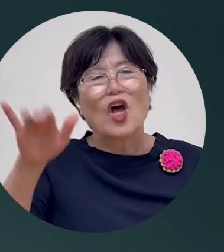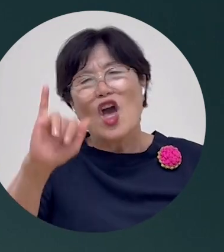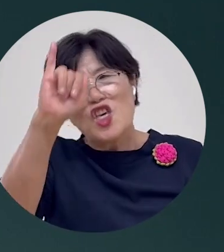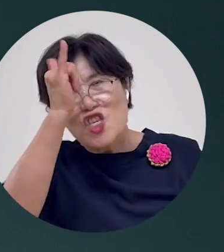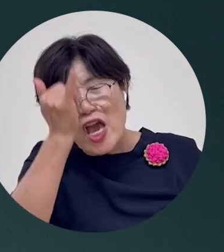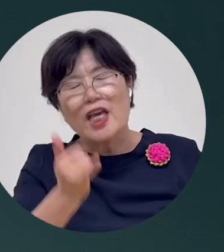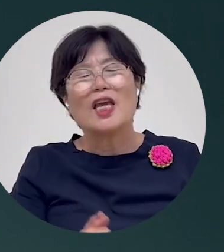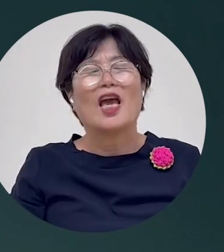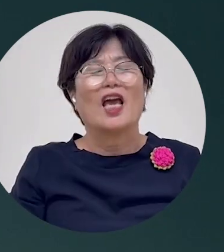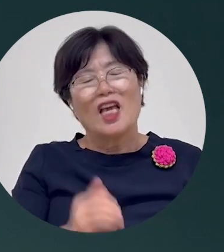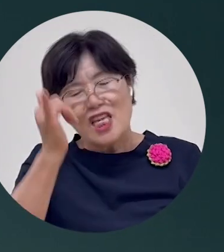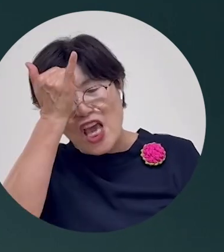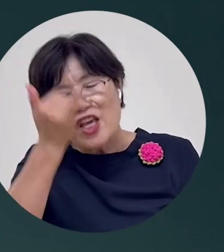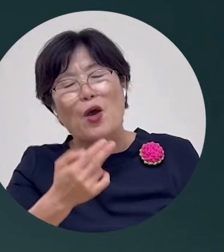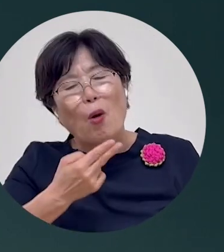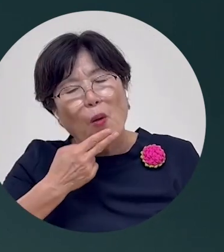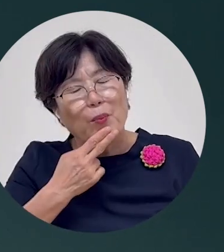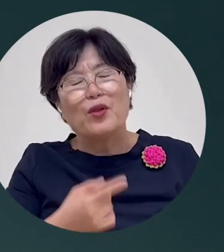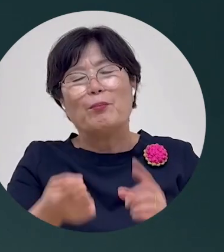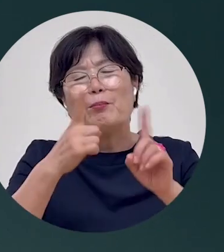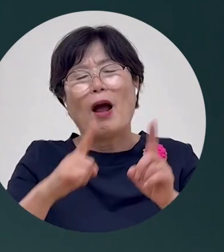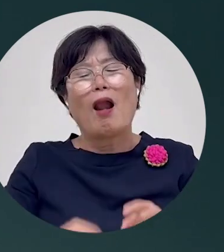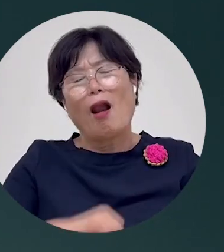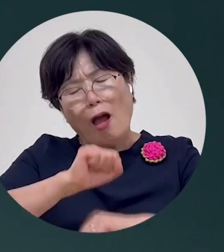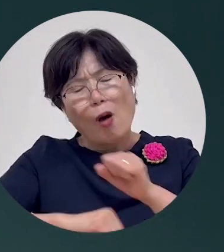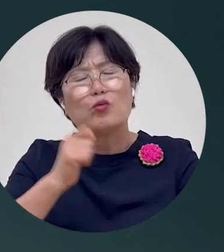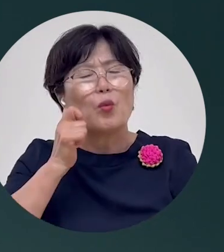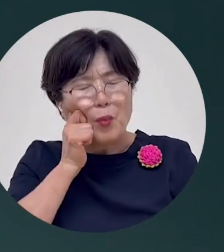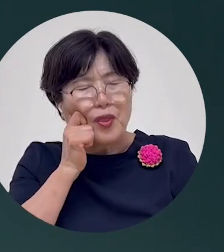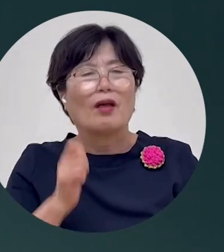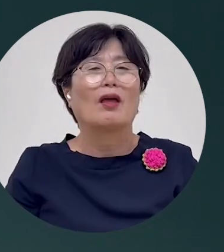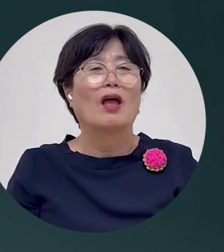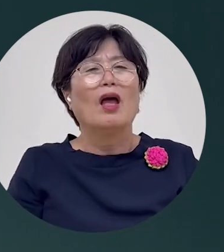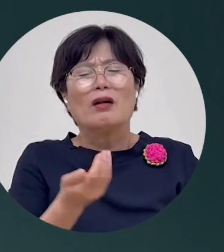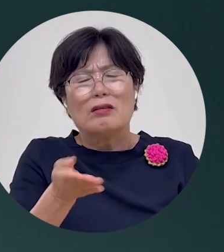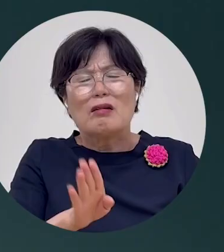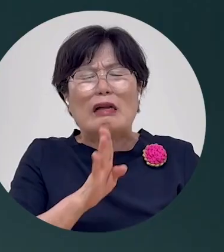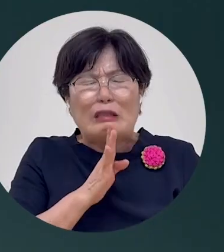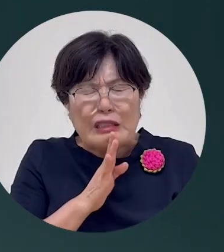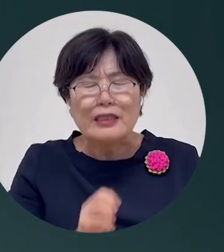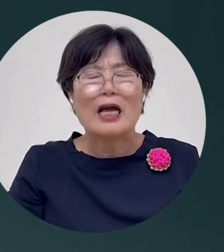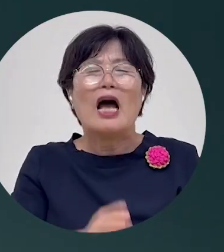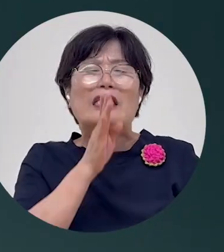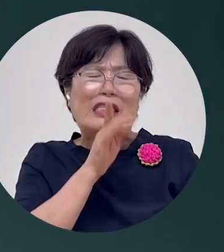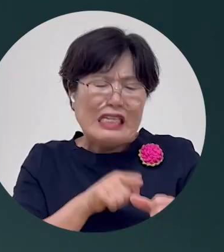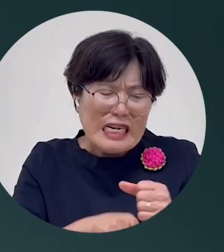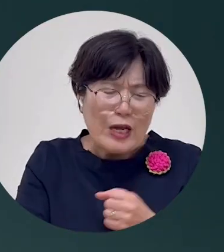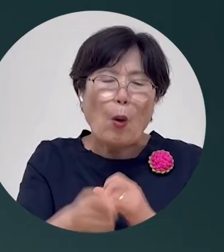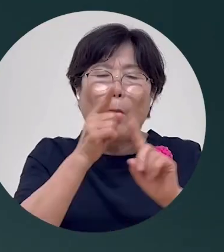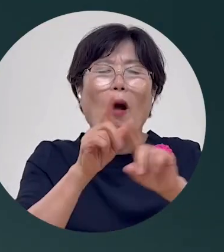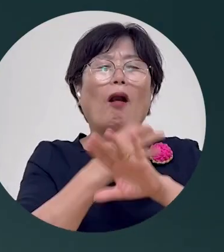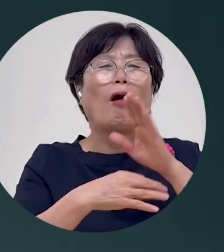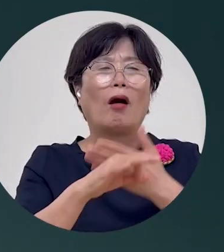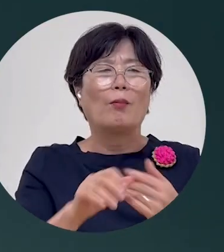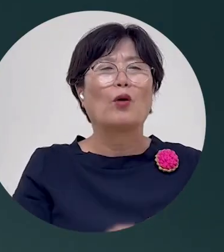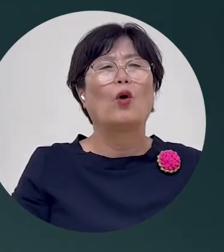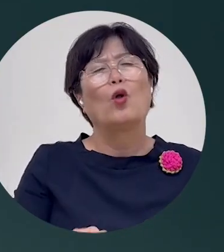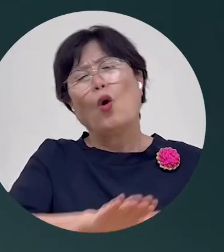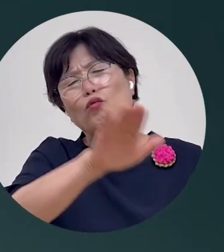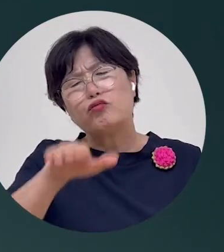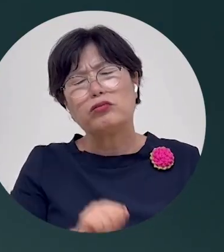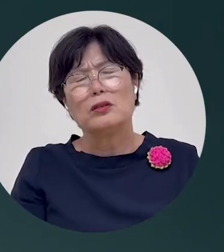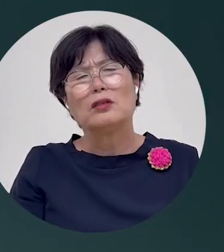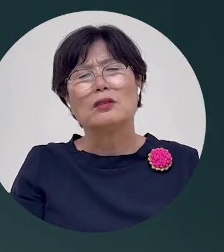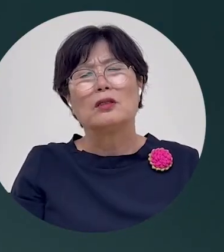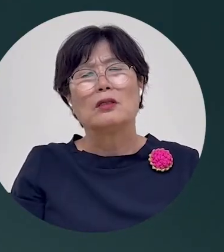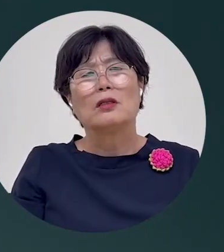말 못하는 거죠. 그런데 실질적으로 진리로 말하자면 지금 지옥이 기다리는